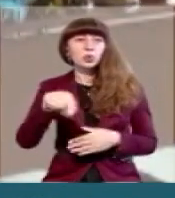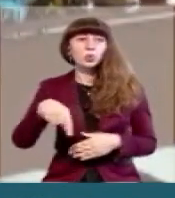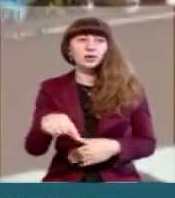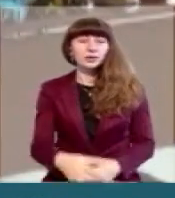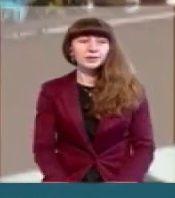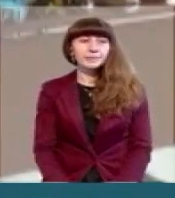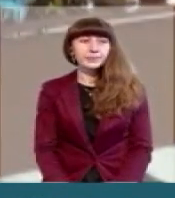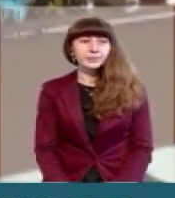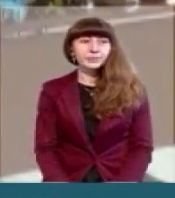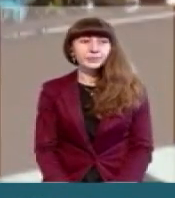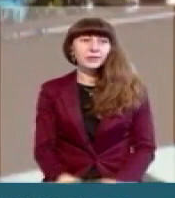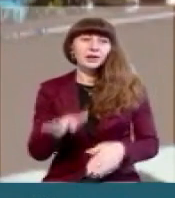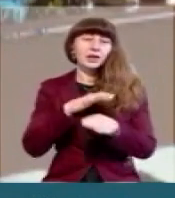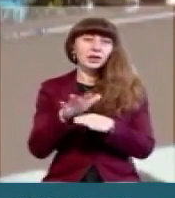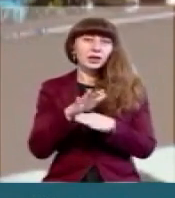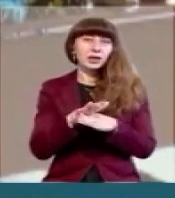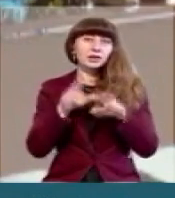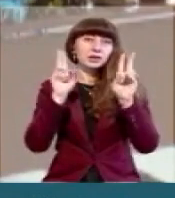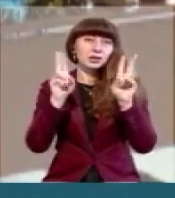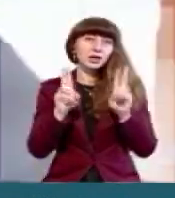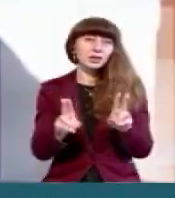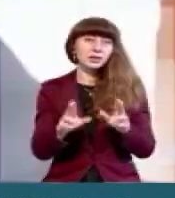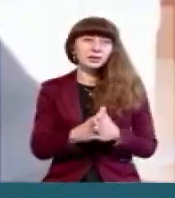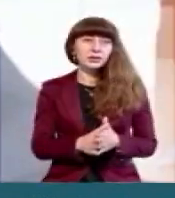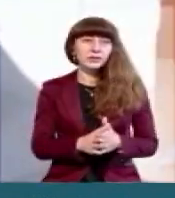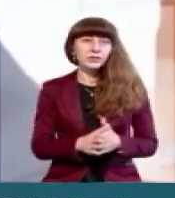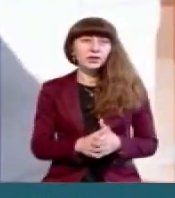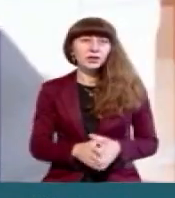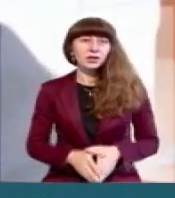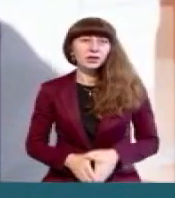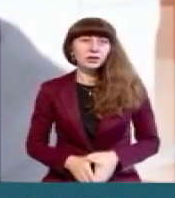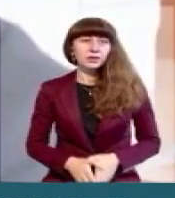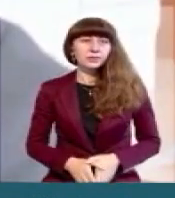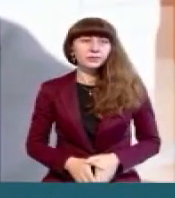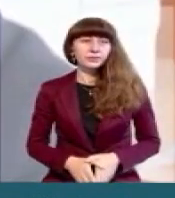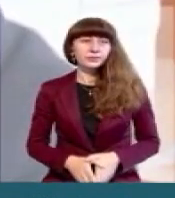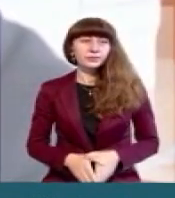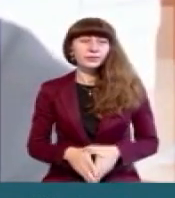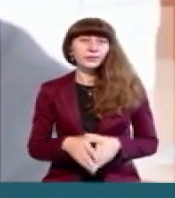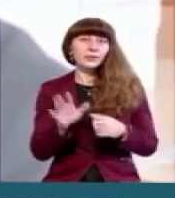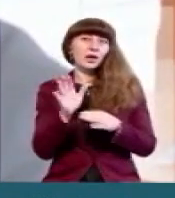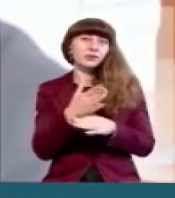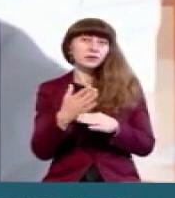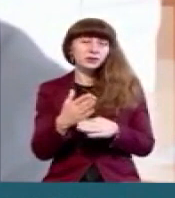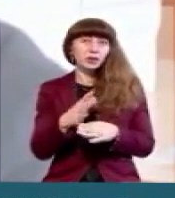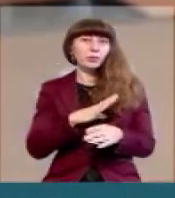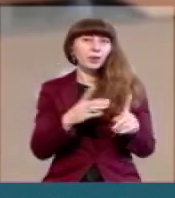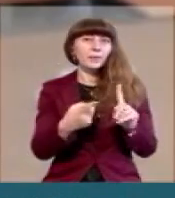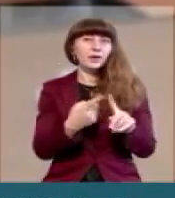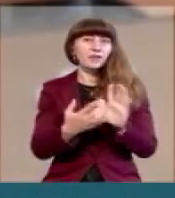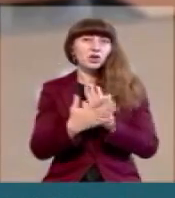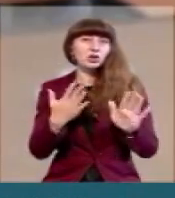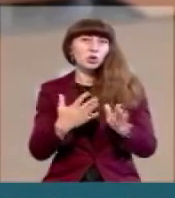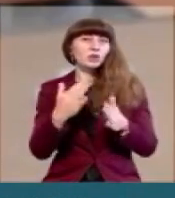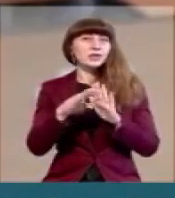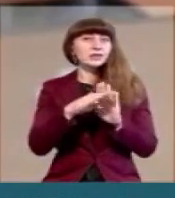Департамент қызметіне тыңдаушы мемлекеттік тұжырымдамасын іске асыру бірінші кезектегі бағыт болып табылады. Департаменттің Telegram арнасы, Facebook,